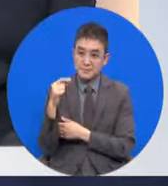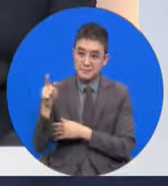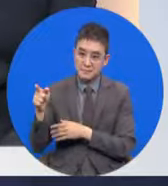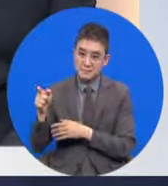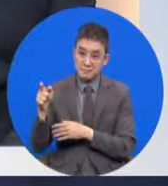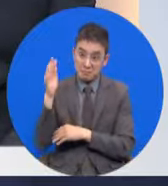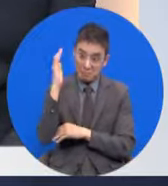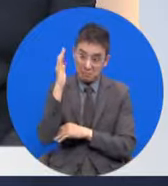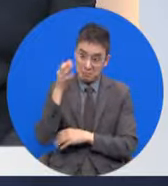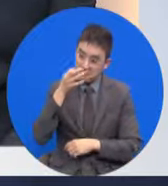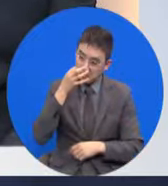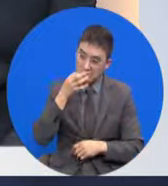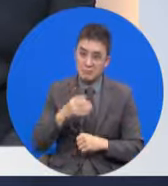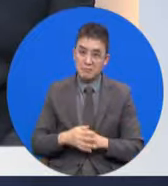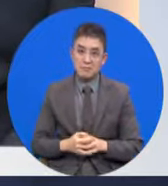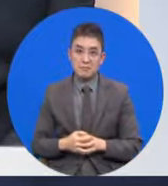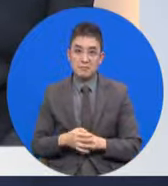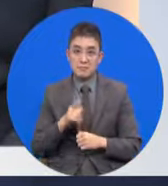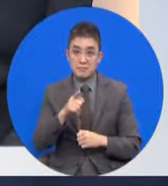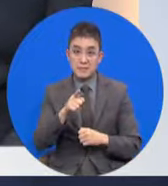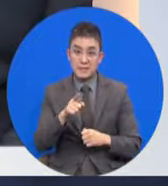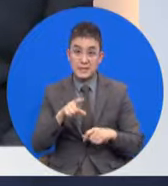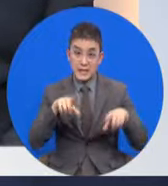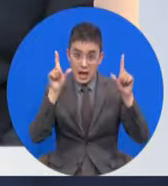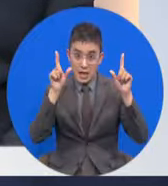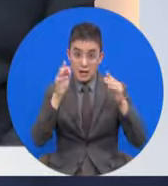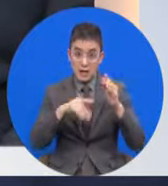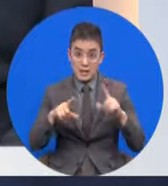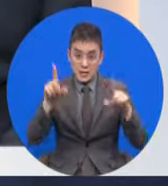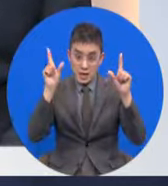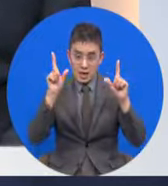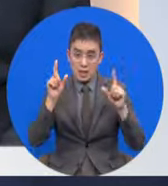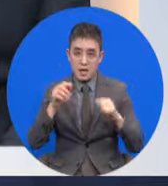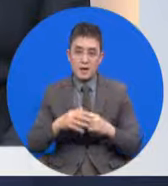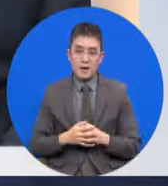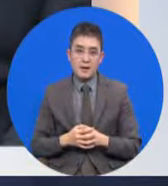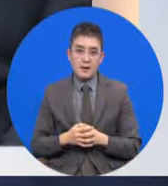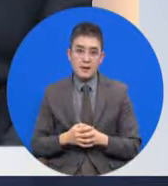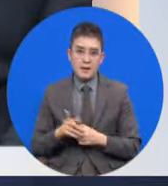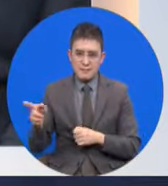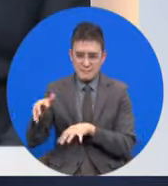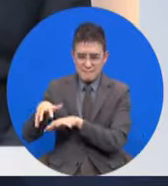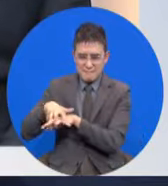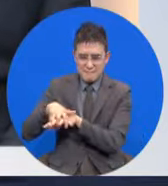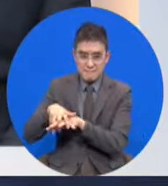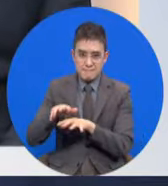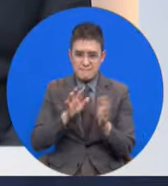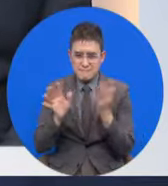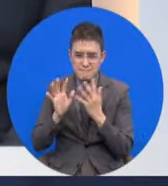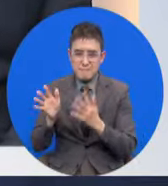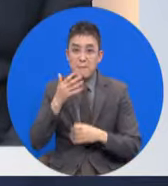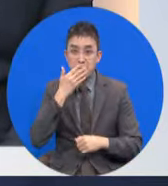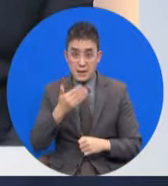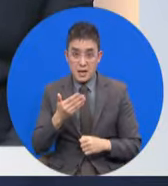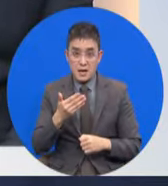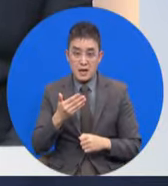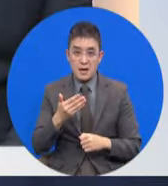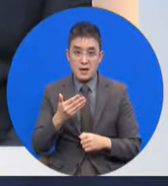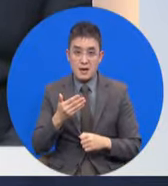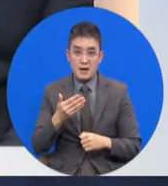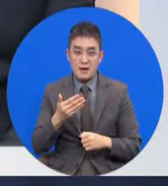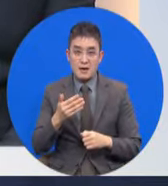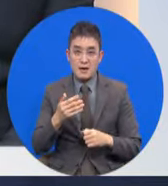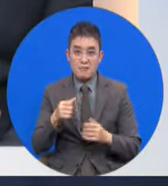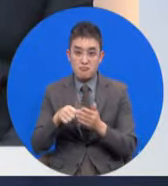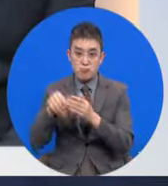결국에 투표 당일날 경합지 중심으로 해서 보수층 결집도 당연히 이루어지는 거고 또 투표 동료가